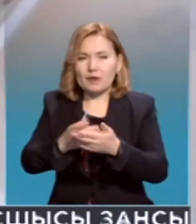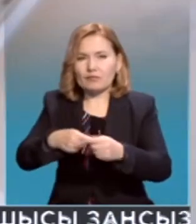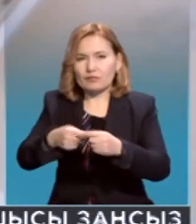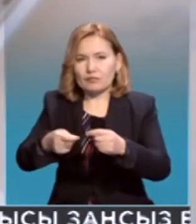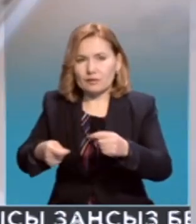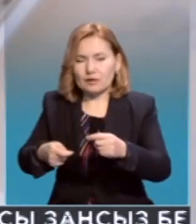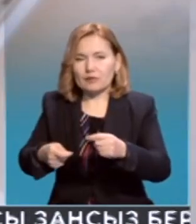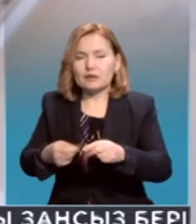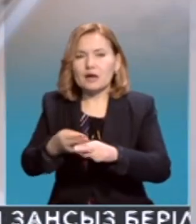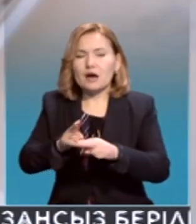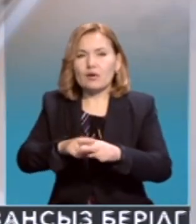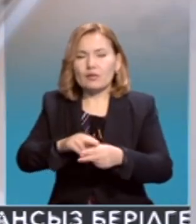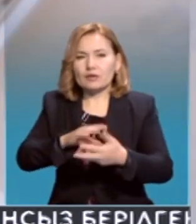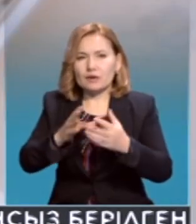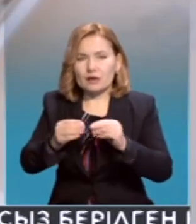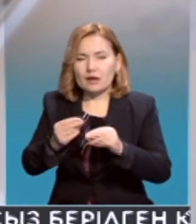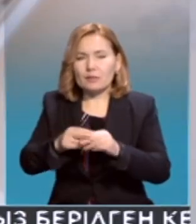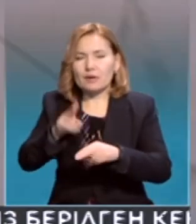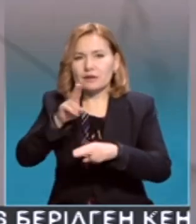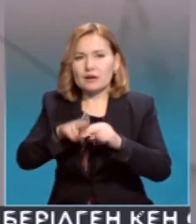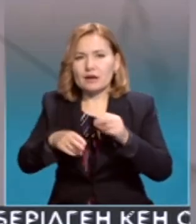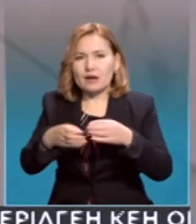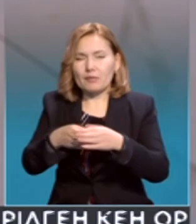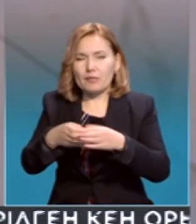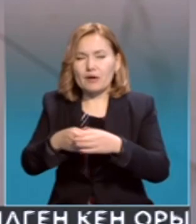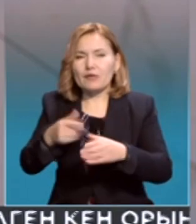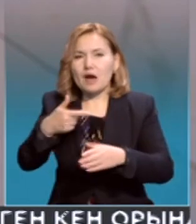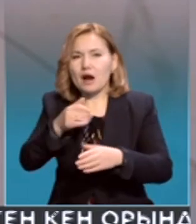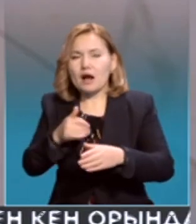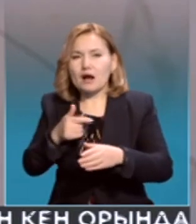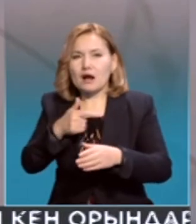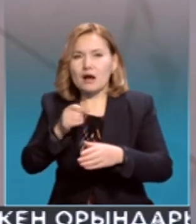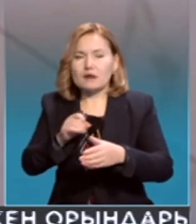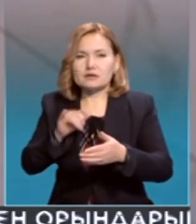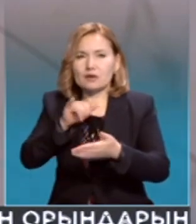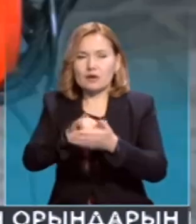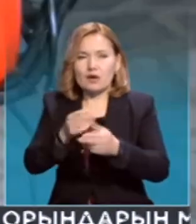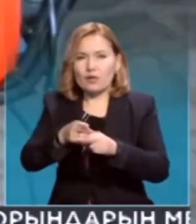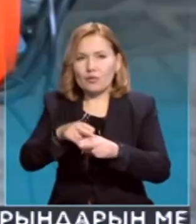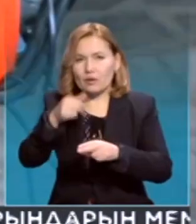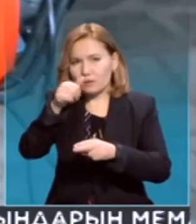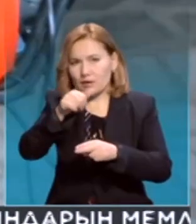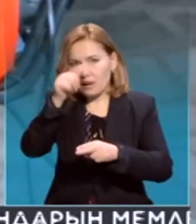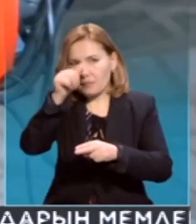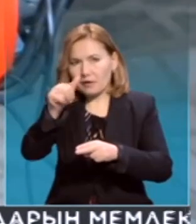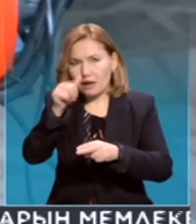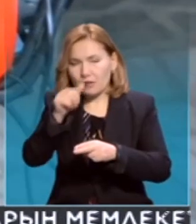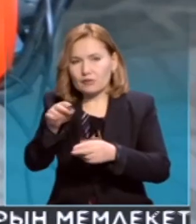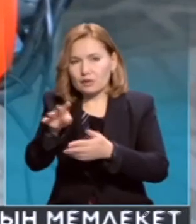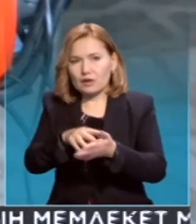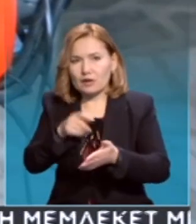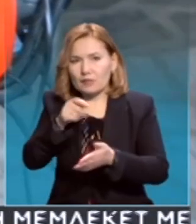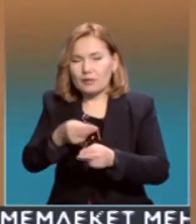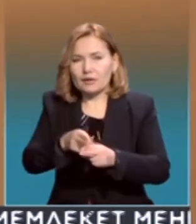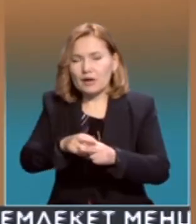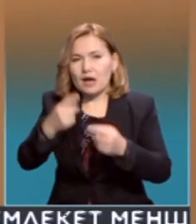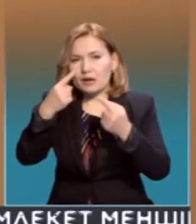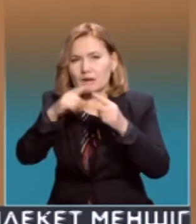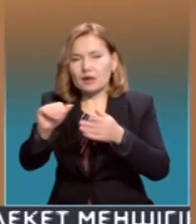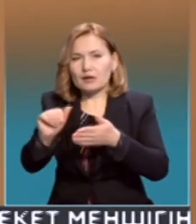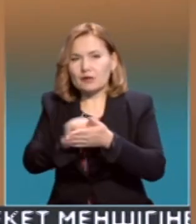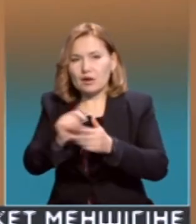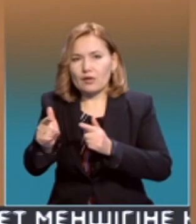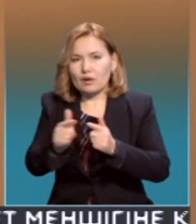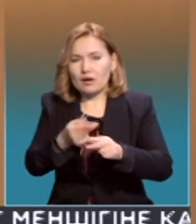ғой. Жазды алаңсыз өткізген мердігер ғимаратты газ желісіне қосу туралы өтінішті осыдан бір ай бұрын ғана берген. Техникалық негіздемесі